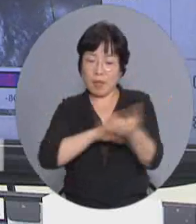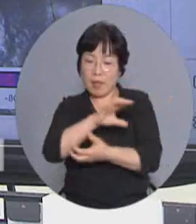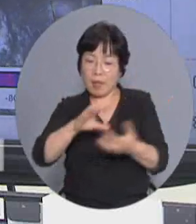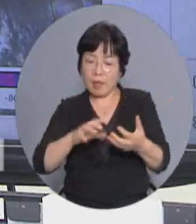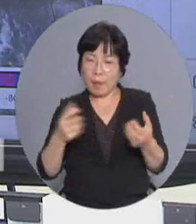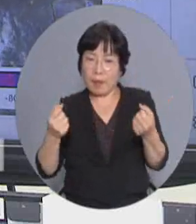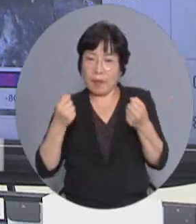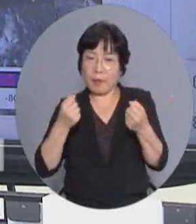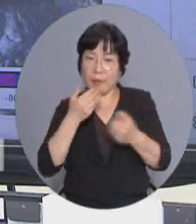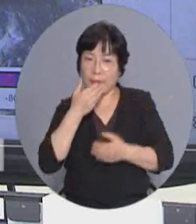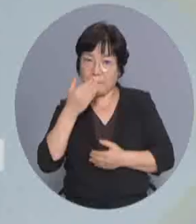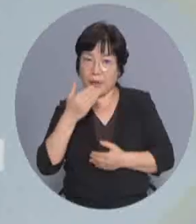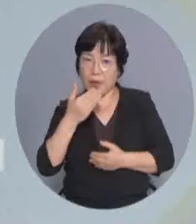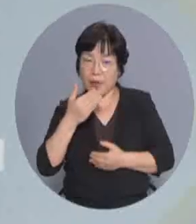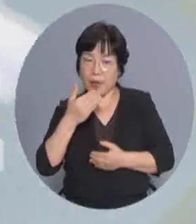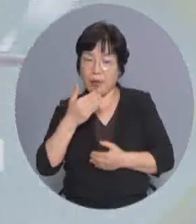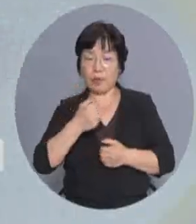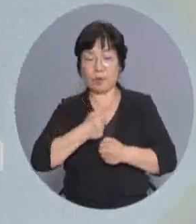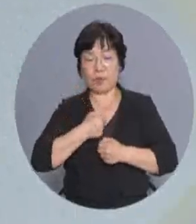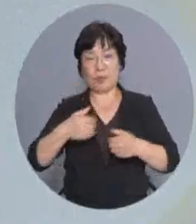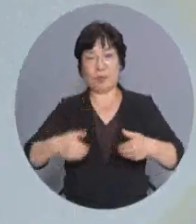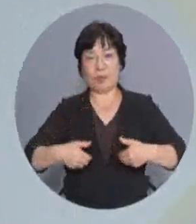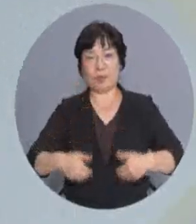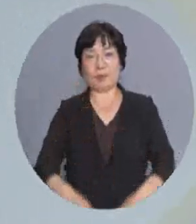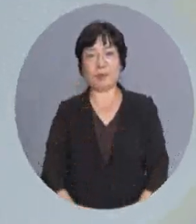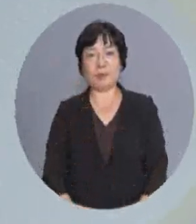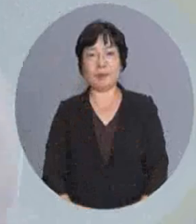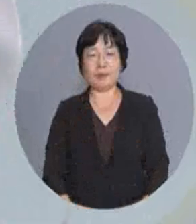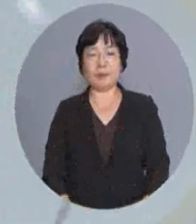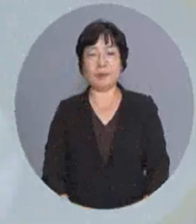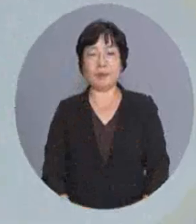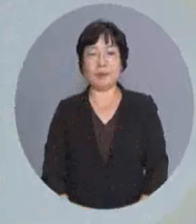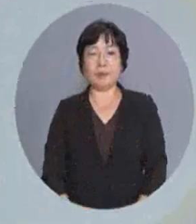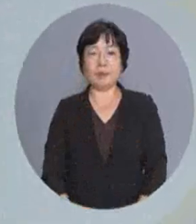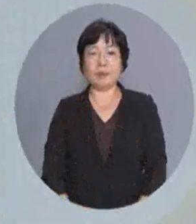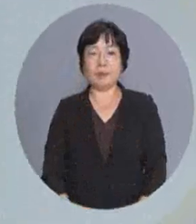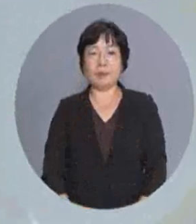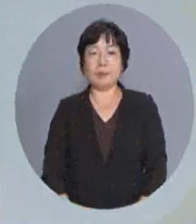세력을 키울 수 있어 주의 또한 요구됩니다. MBC 뉴스 최황지입니다.